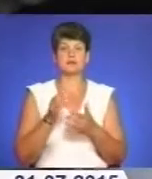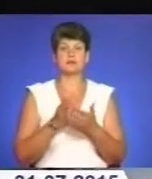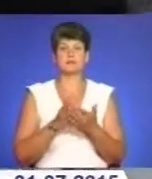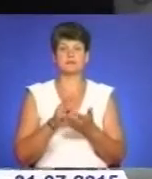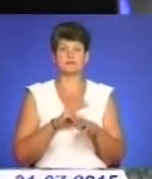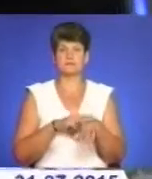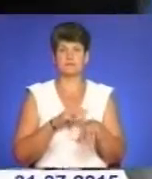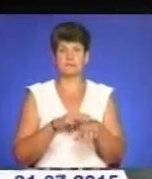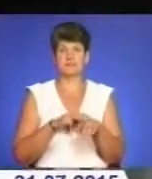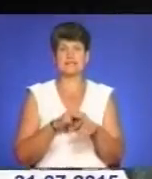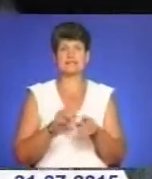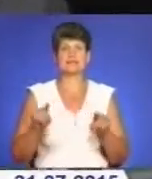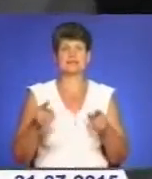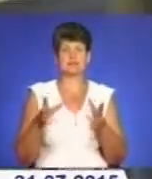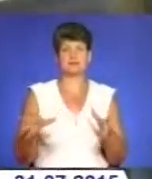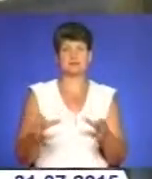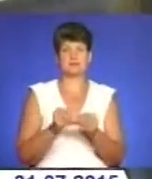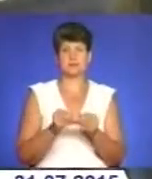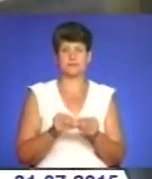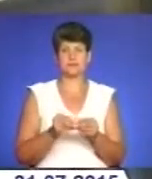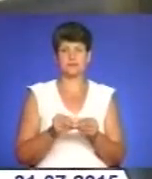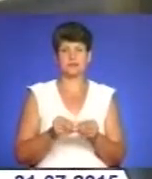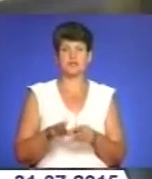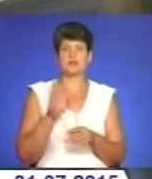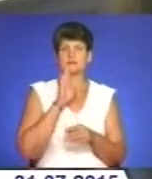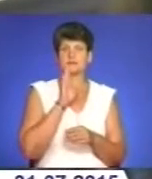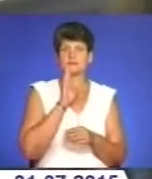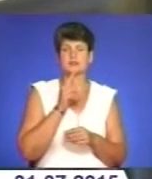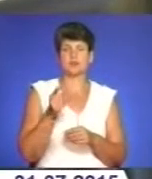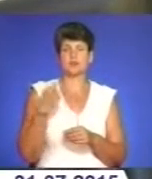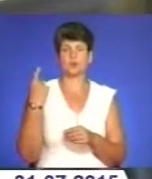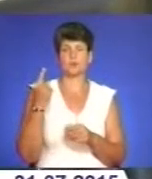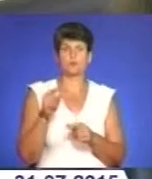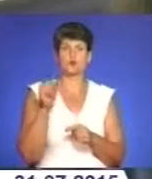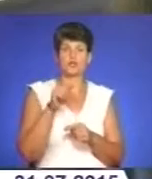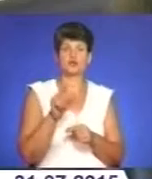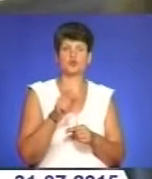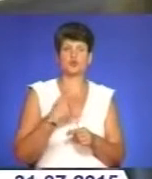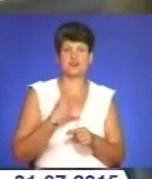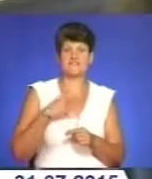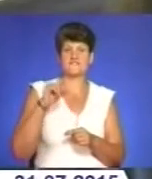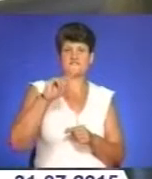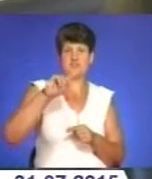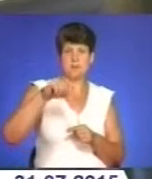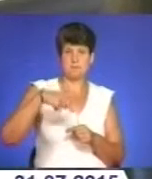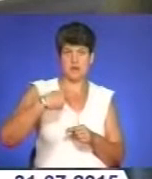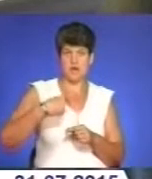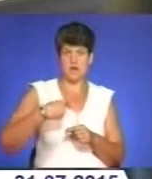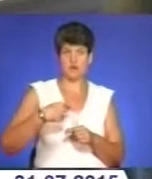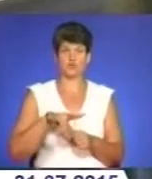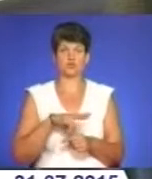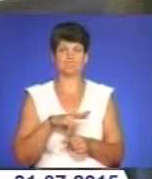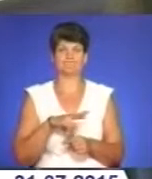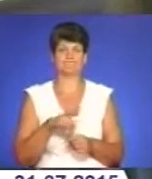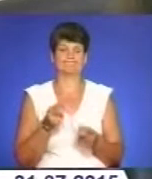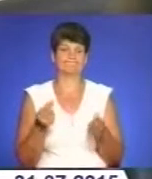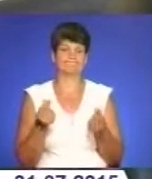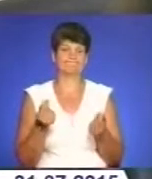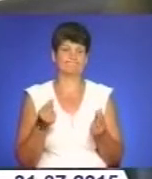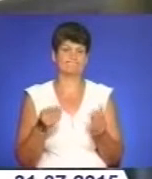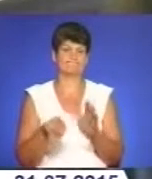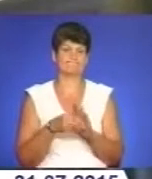економіки затримали на гарячому. Звернулася жителька Тернопільської області про те, що в неї вимагають винагороду, непомірну